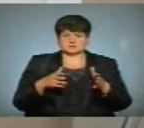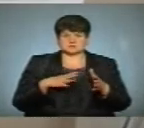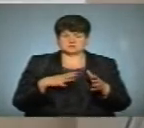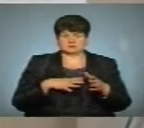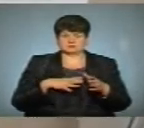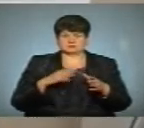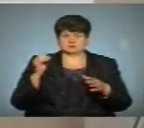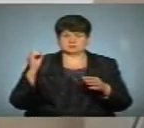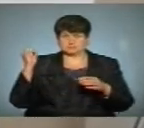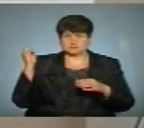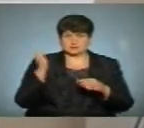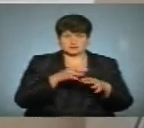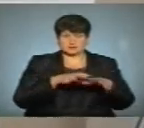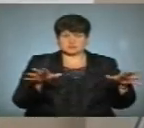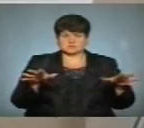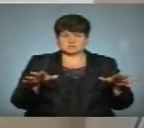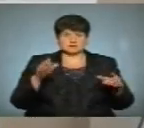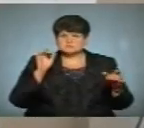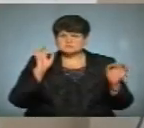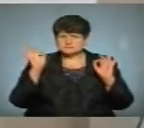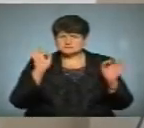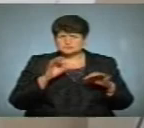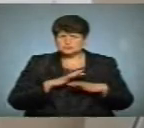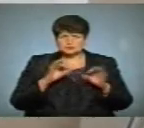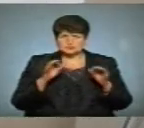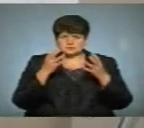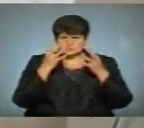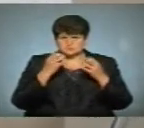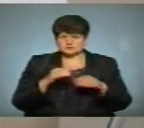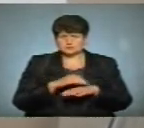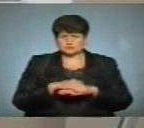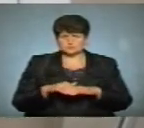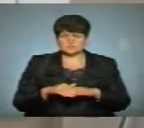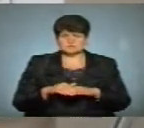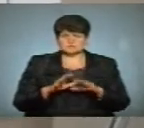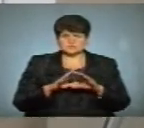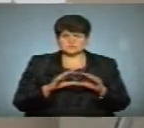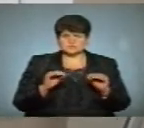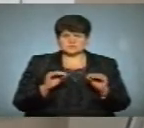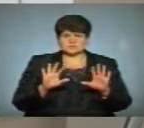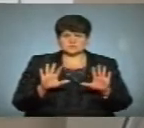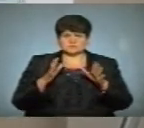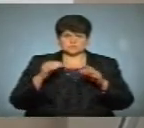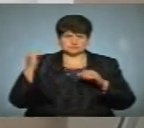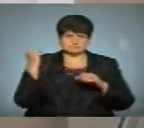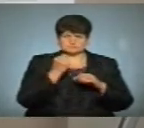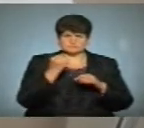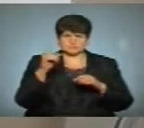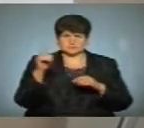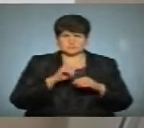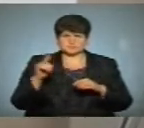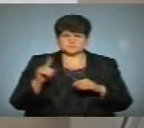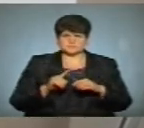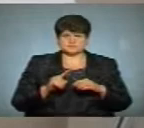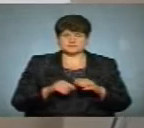бризк. І до того не гриміло, не блискало, просто потемніло на вулиці і раптовий удар як вистріл. Ну, таке було враження,